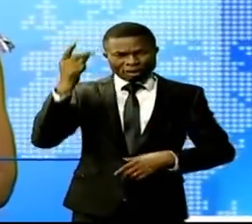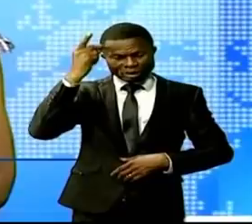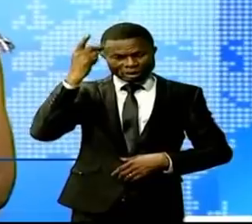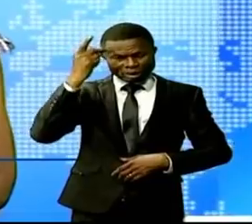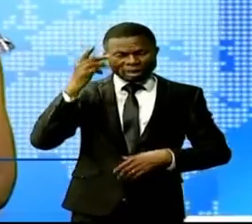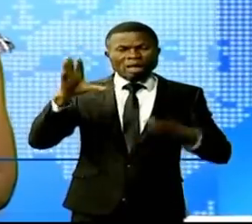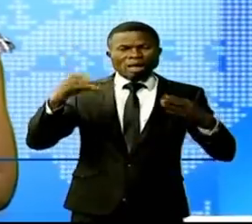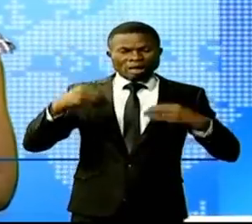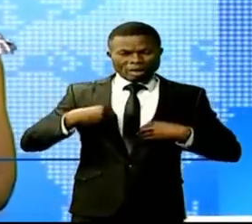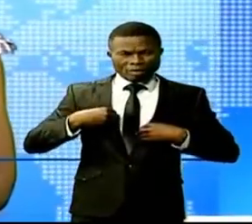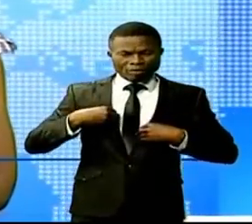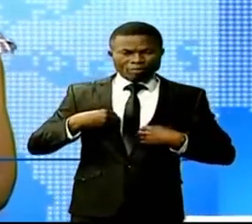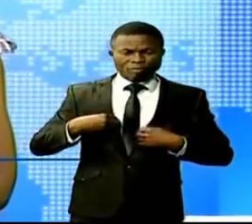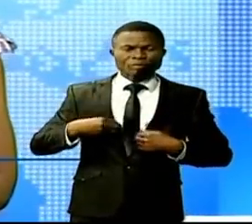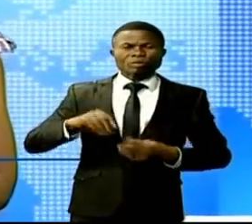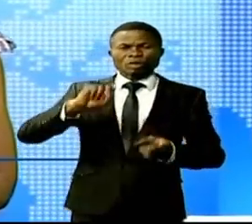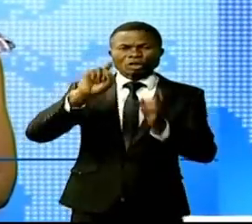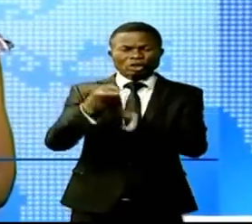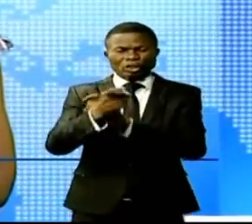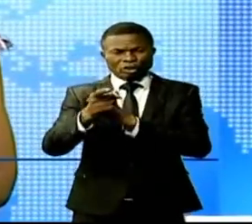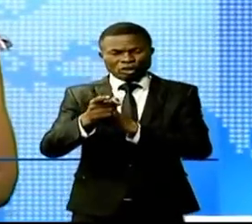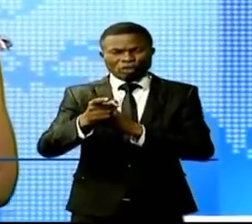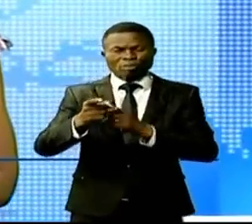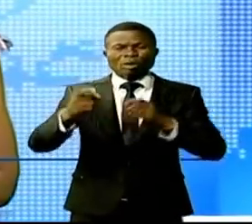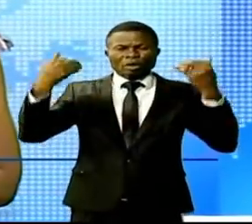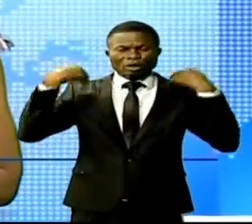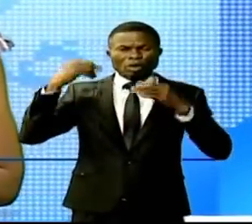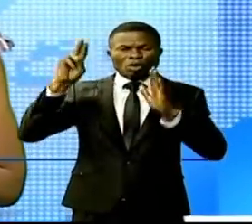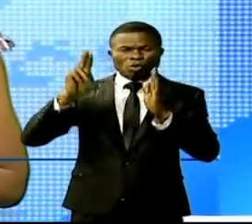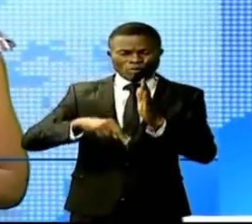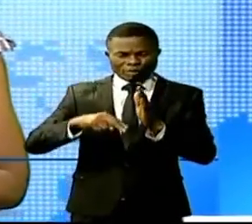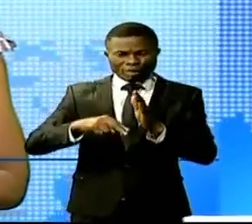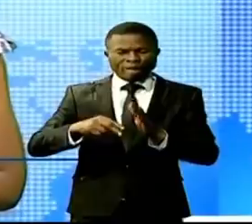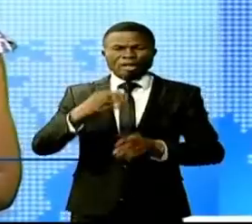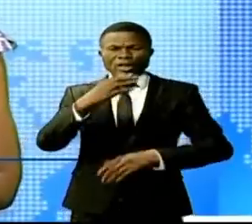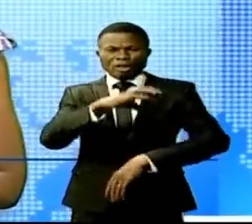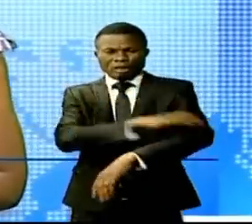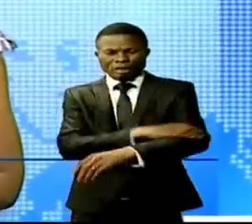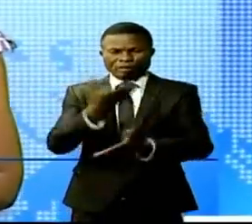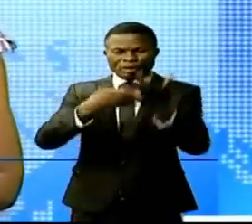convaincues que l'état de siège est une bonne chose et la mutation des efforts